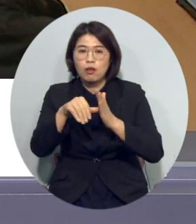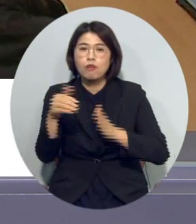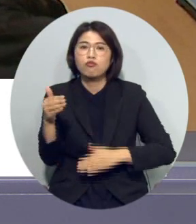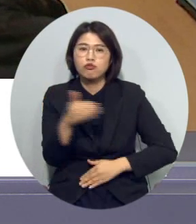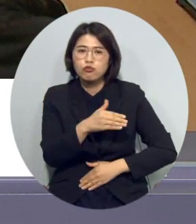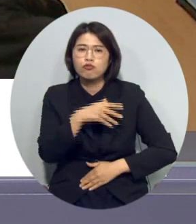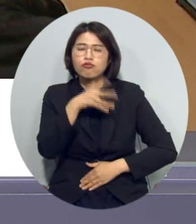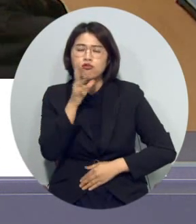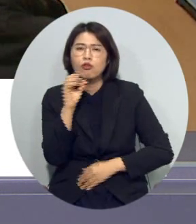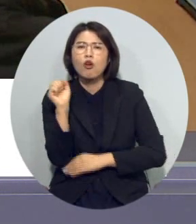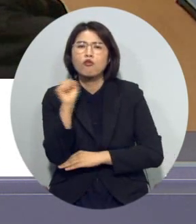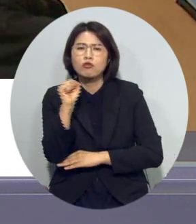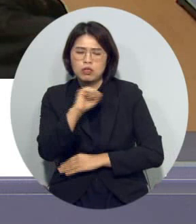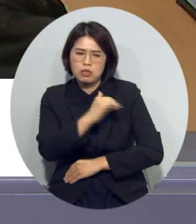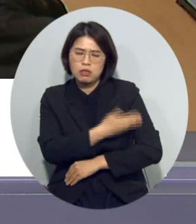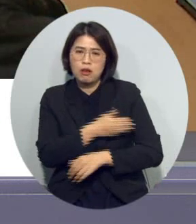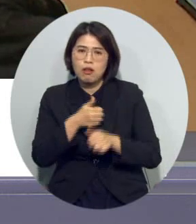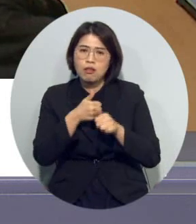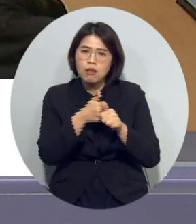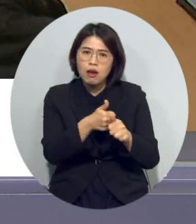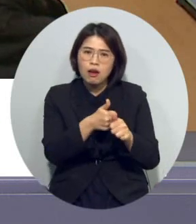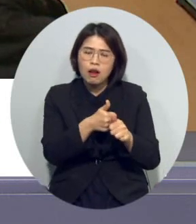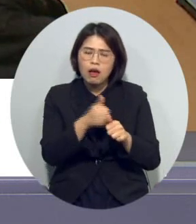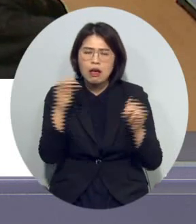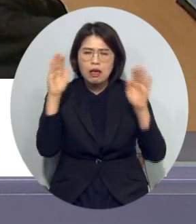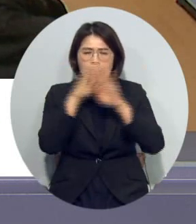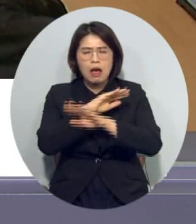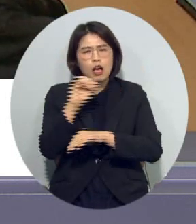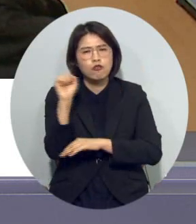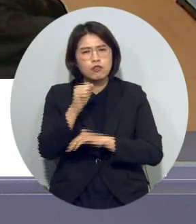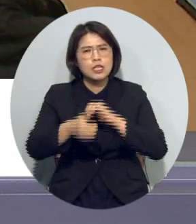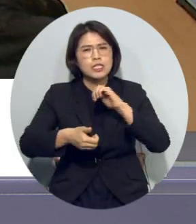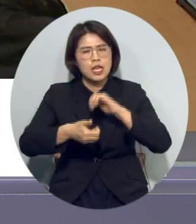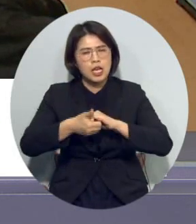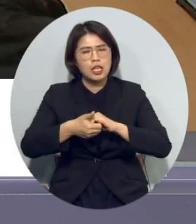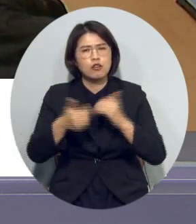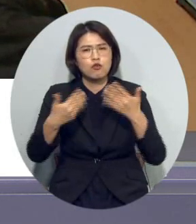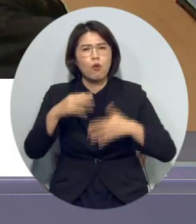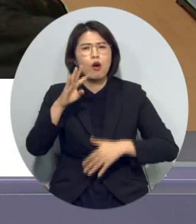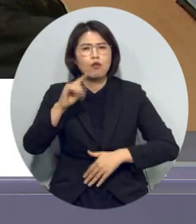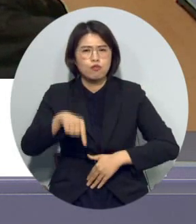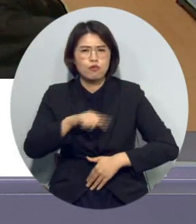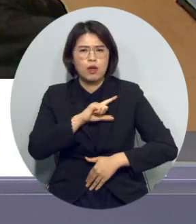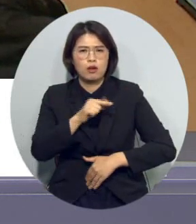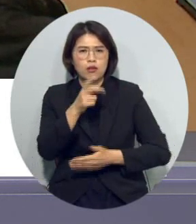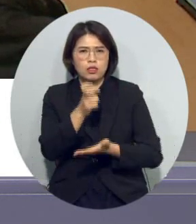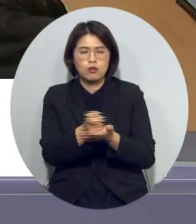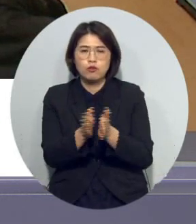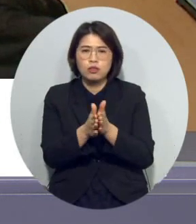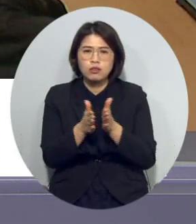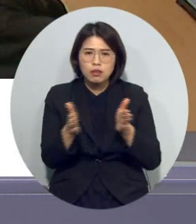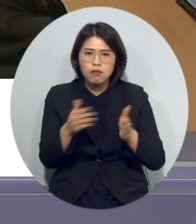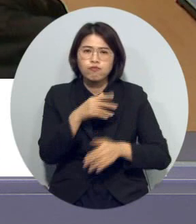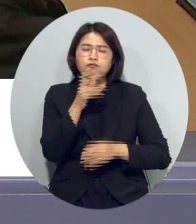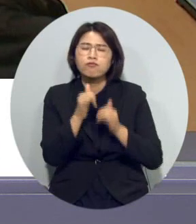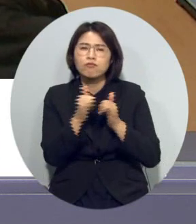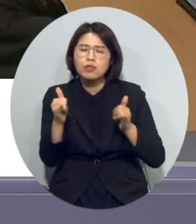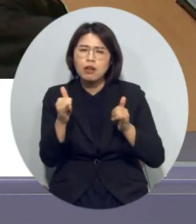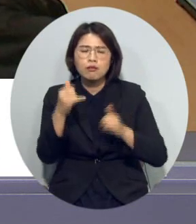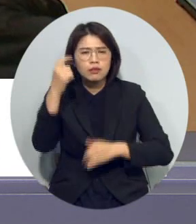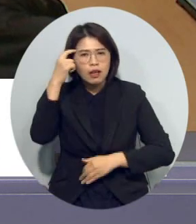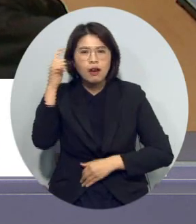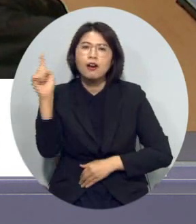2025년부터는 고령자의 운전 능력에 따라 야간 운전을 제한하는 식의 조건부 면허제도 도입을 추진하는데요. 고령자들은 과연